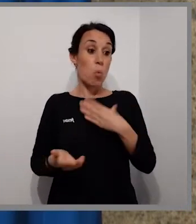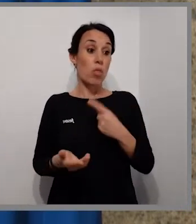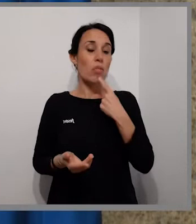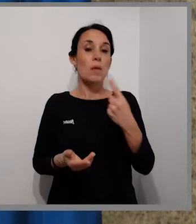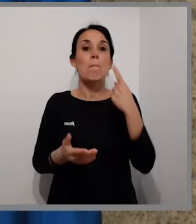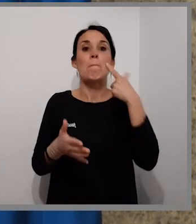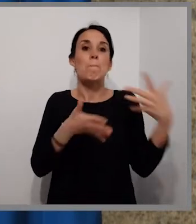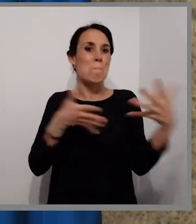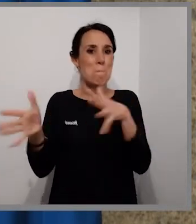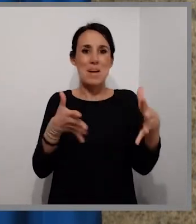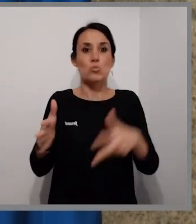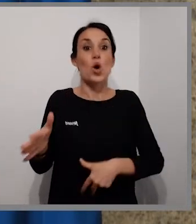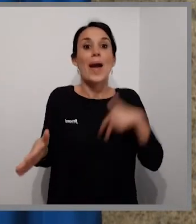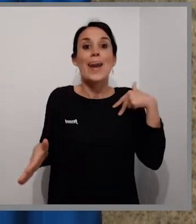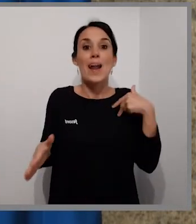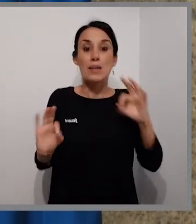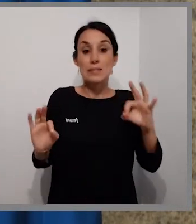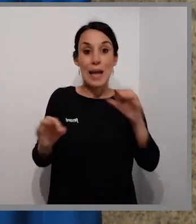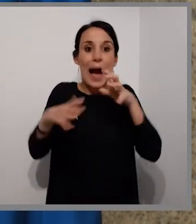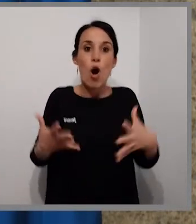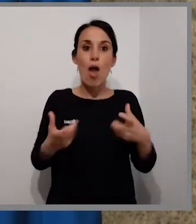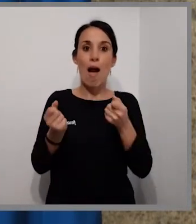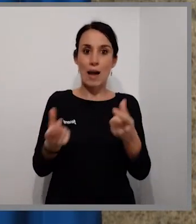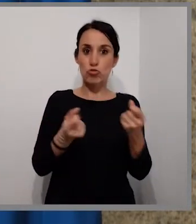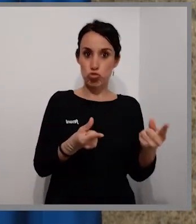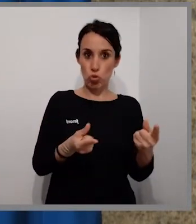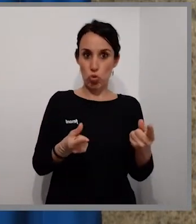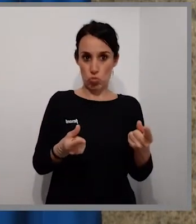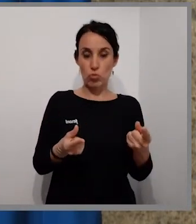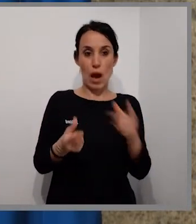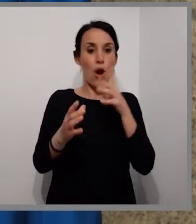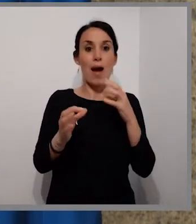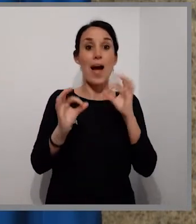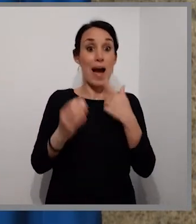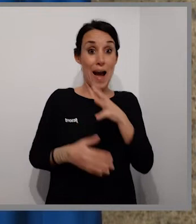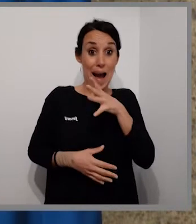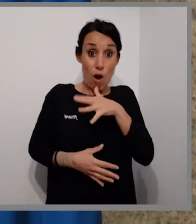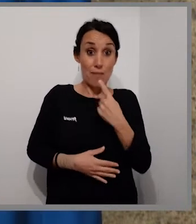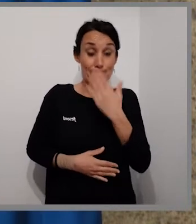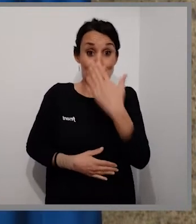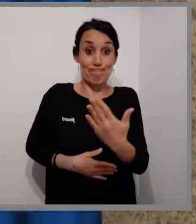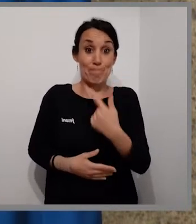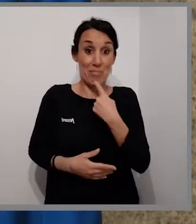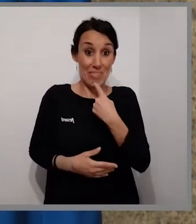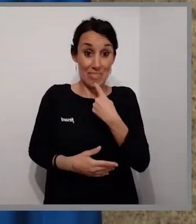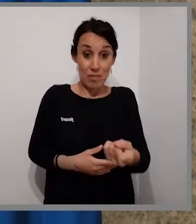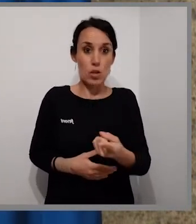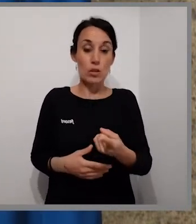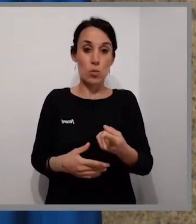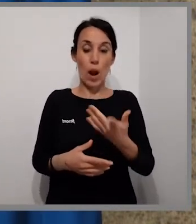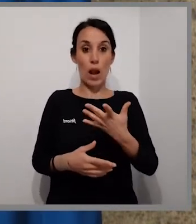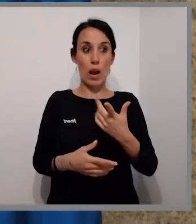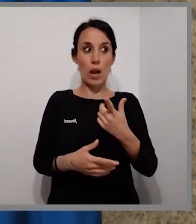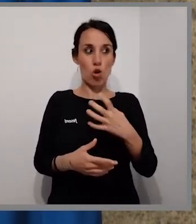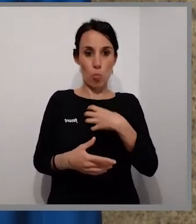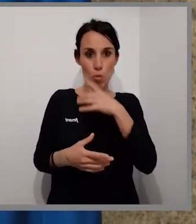podem passar ja una aproximació general d'allò que s'està gastant en aquest moment. No li puc dir en aquest moment, en esta compareixença, perquè no